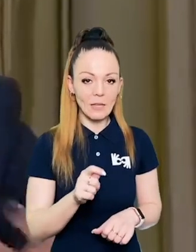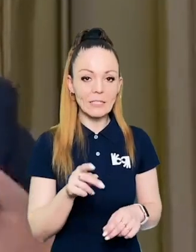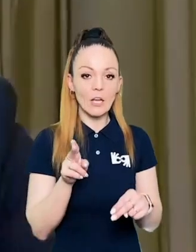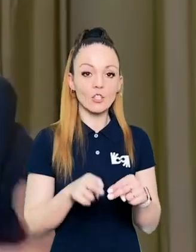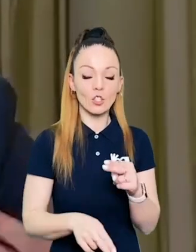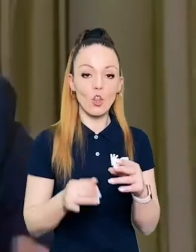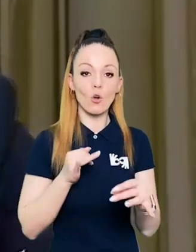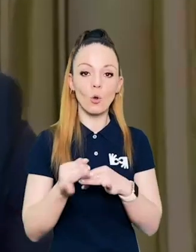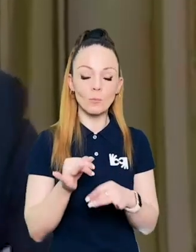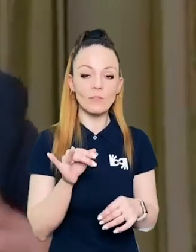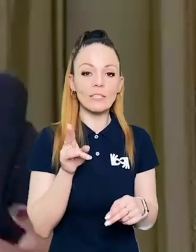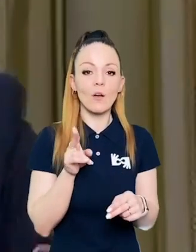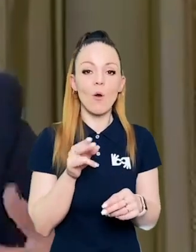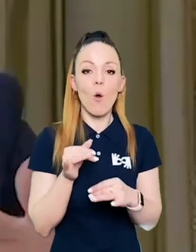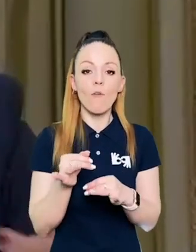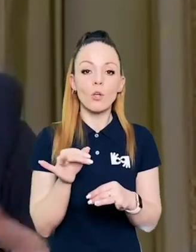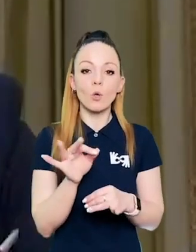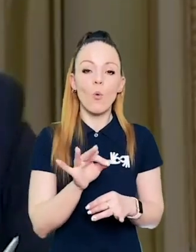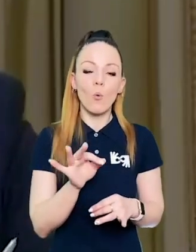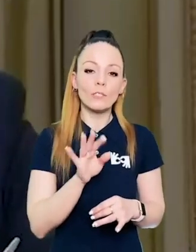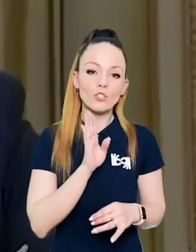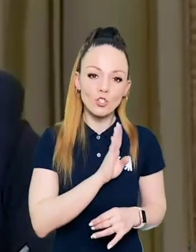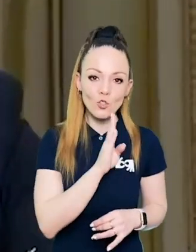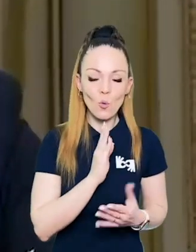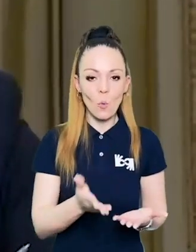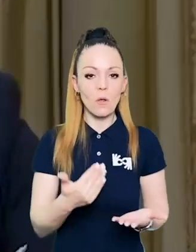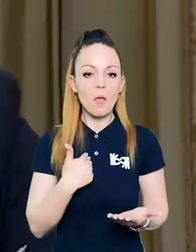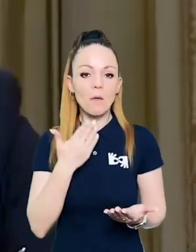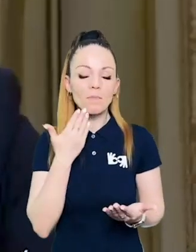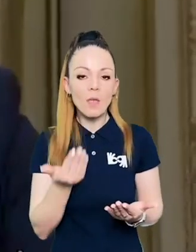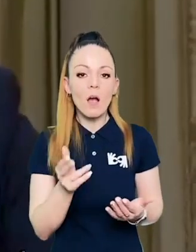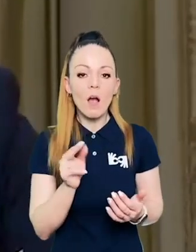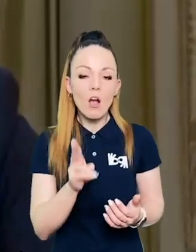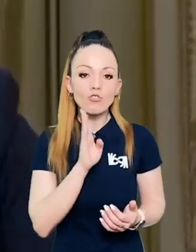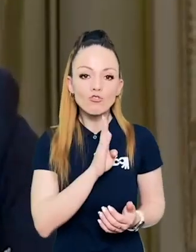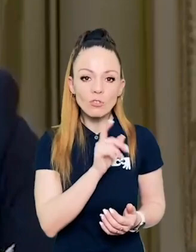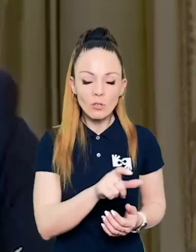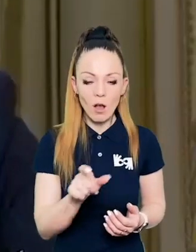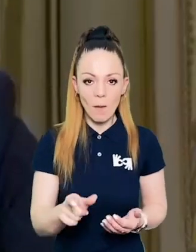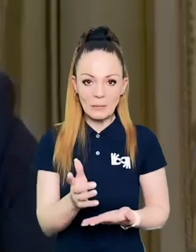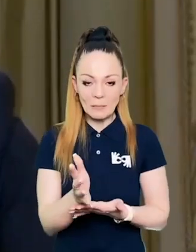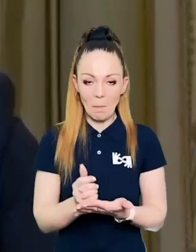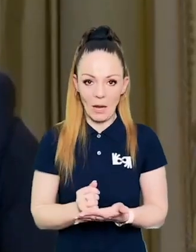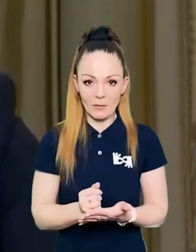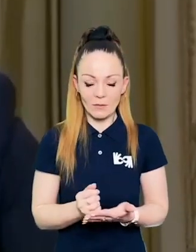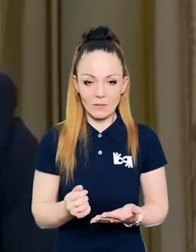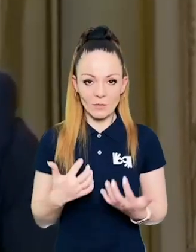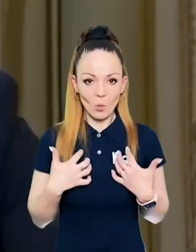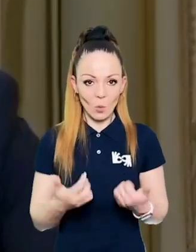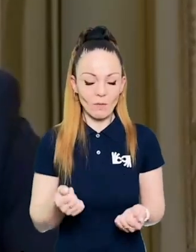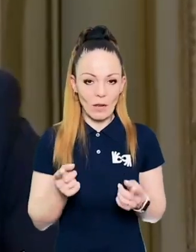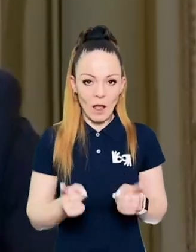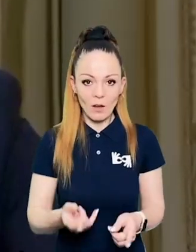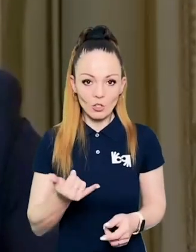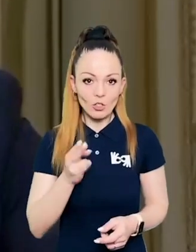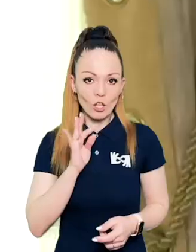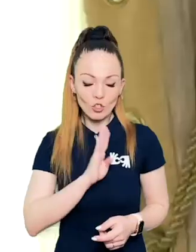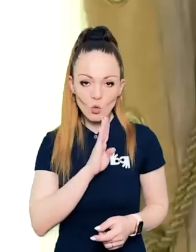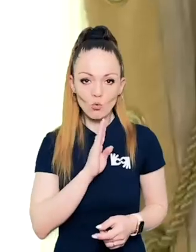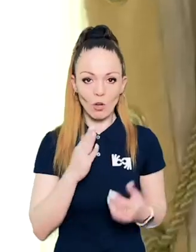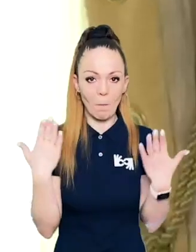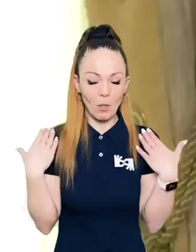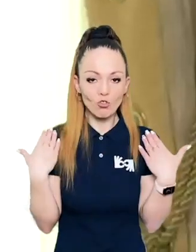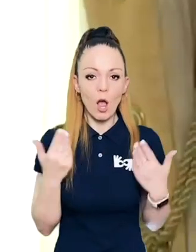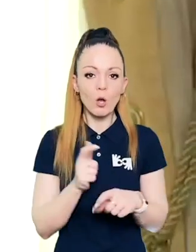от ми вже закінчували розмову і говорили, зокрема, і про жінок. І я кажу, от як жінкам зберегти здоров'я, тому що реально зараз на жіночих